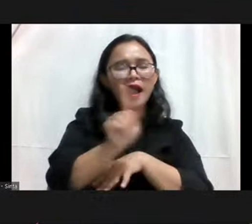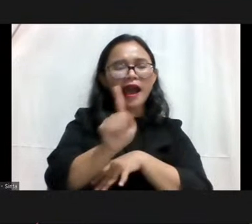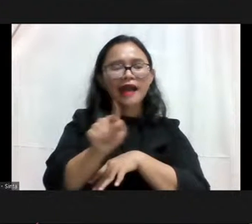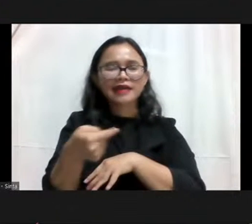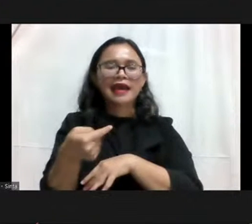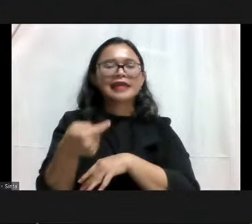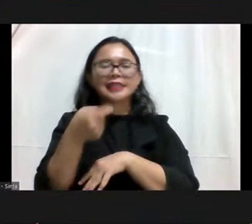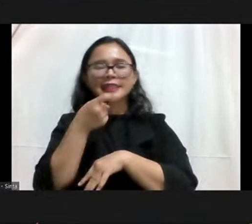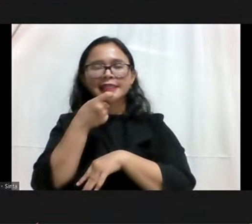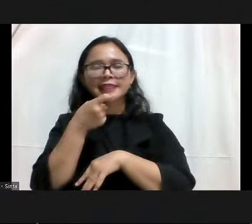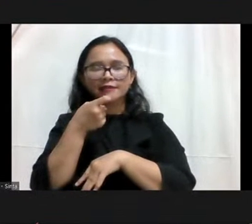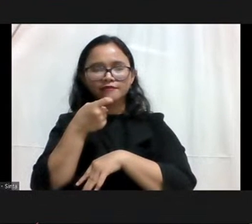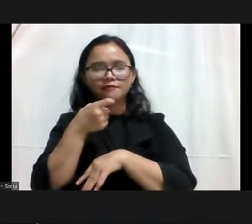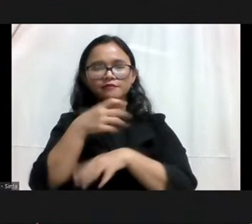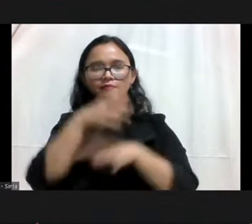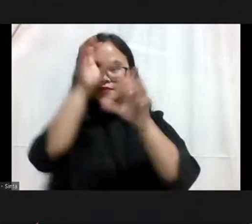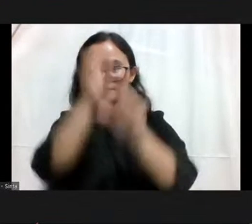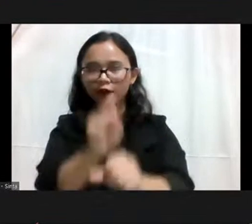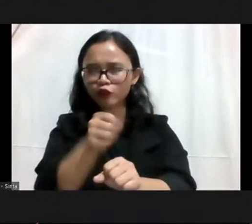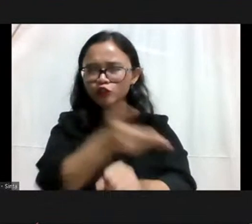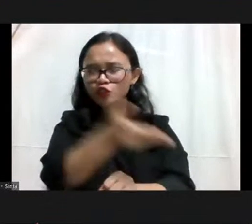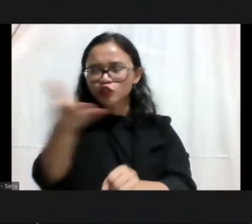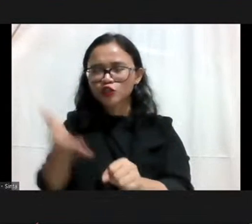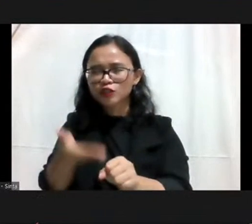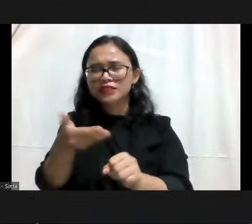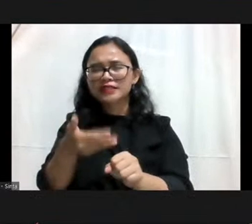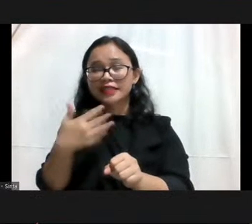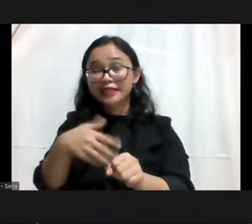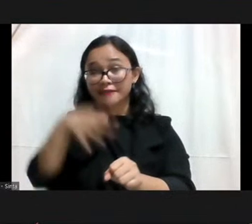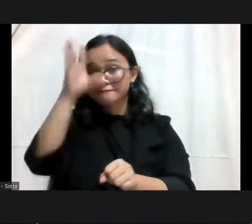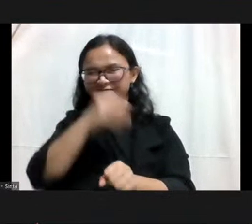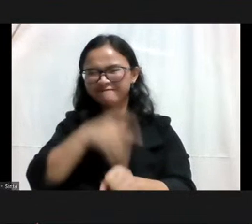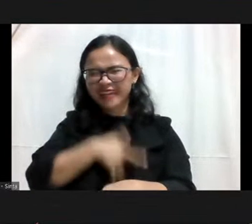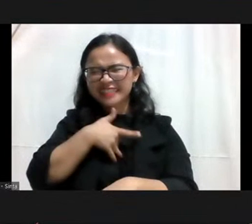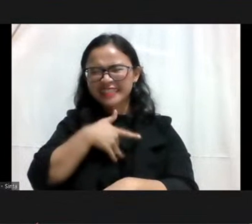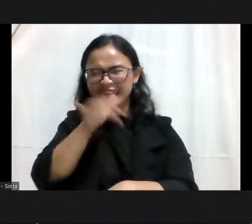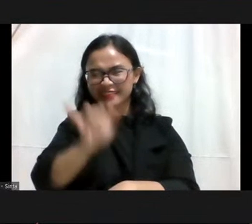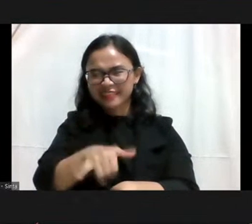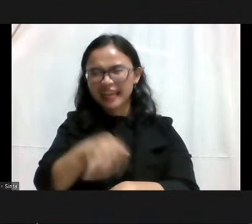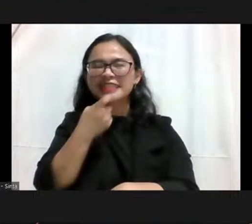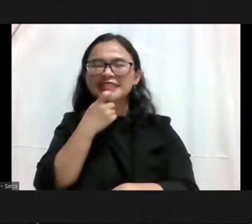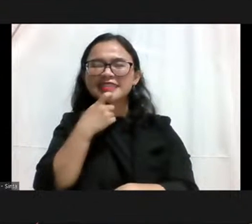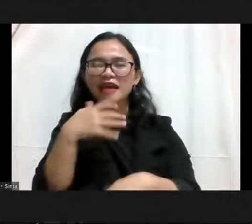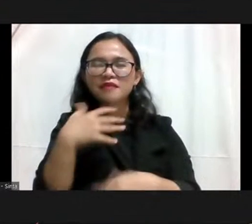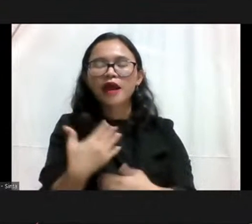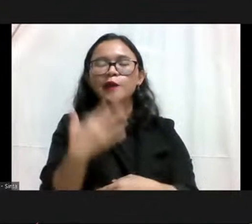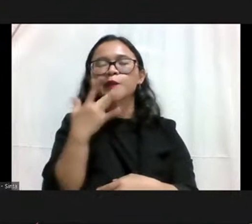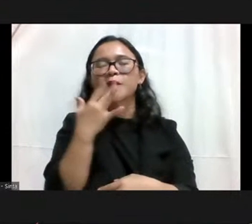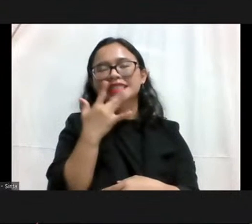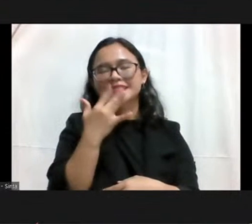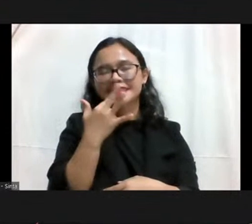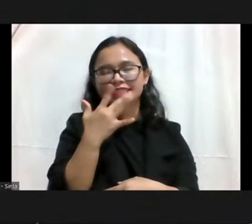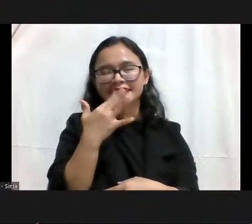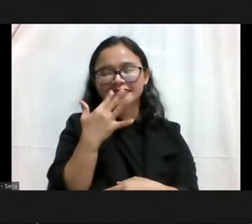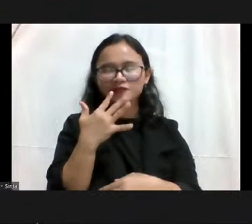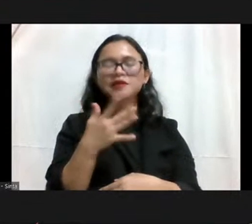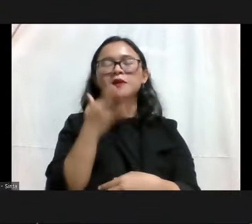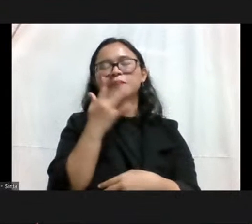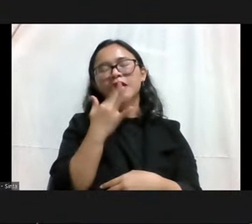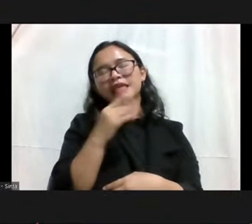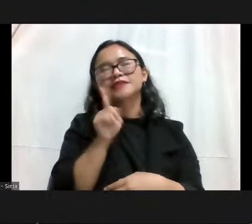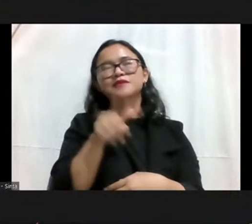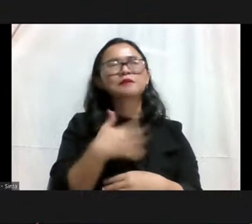saja yang kita e apa apa alami sehari-hari yaitu berkaitan dengan sektor perberasan karena ini menyangkut pangan